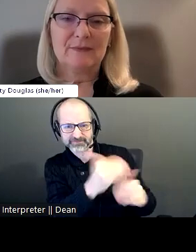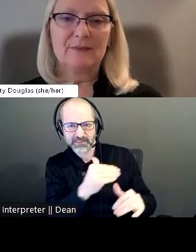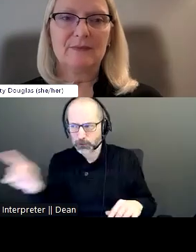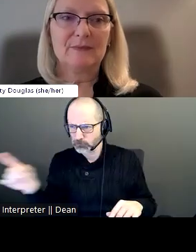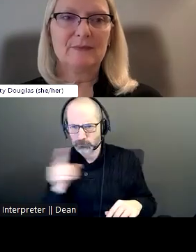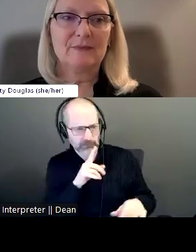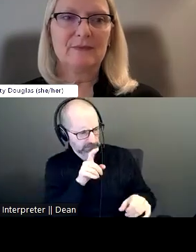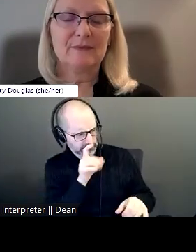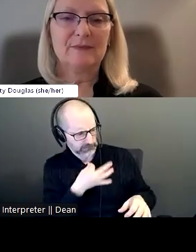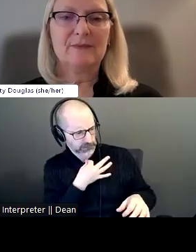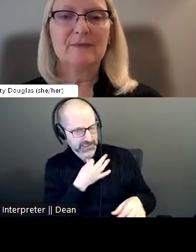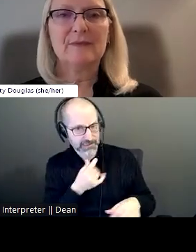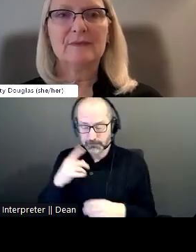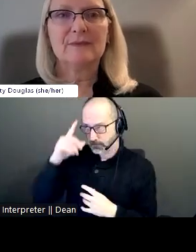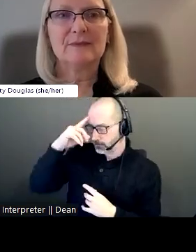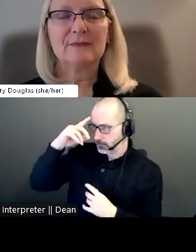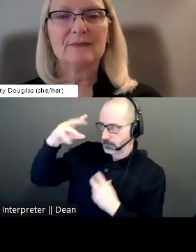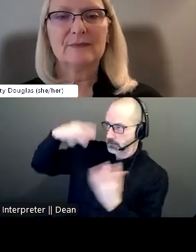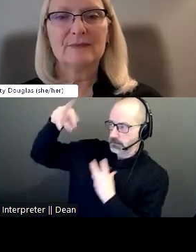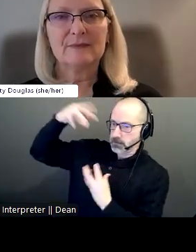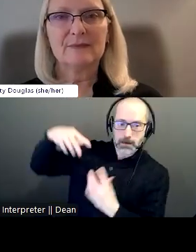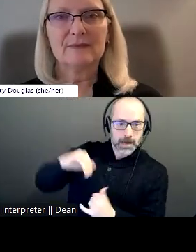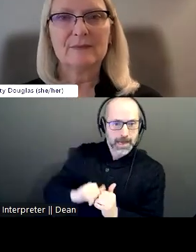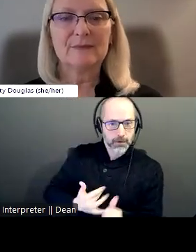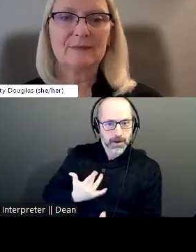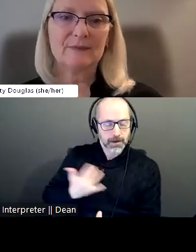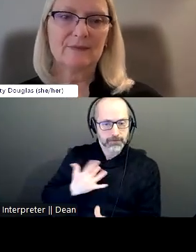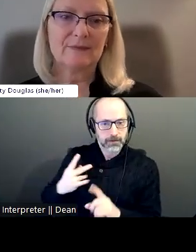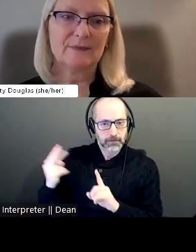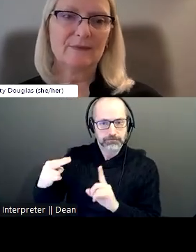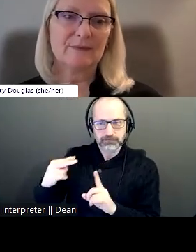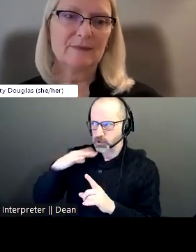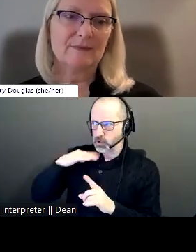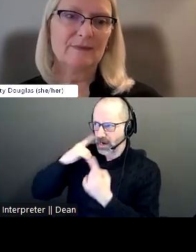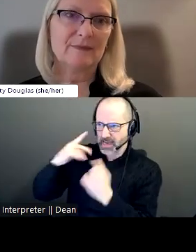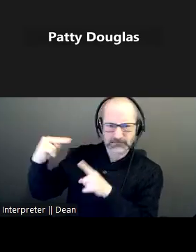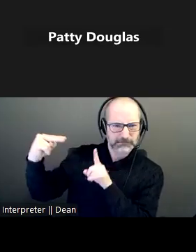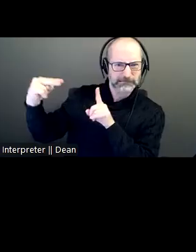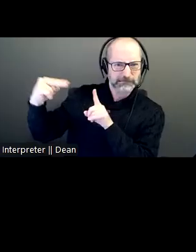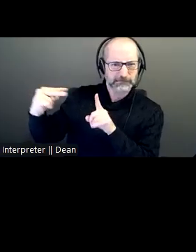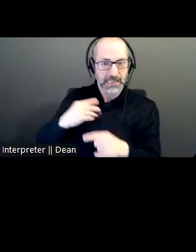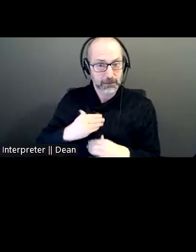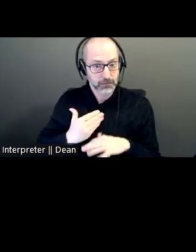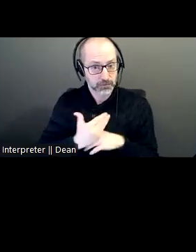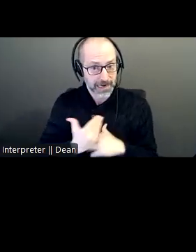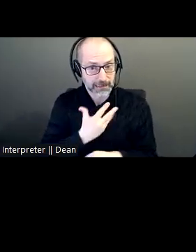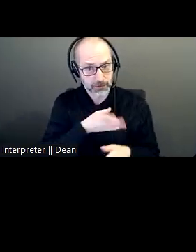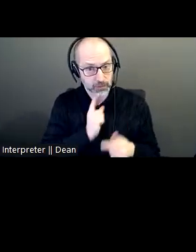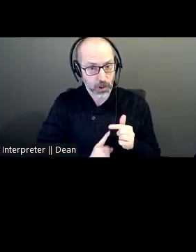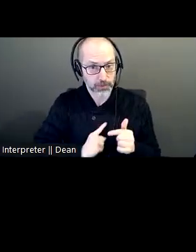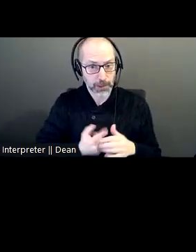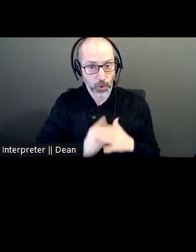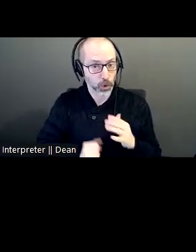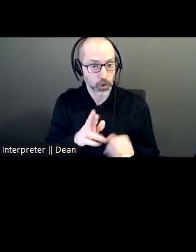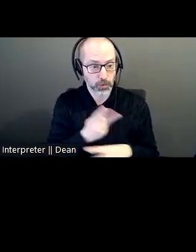Et il y a une curiosité très froide. Et comment est-ce que je me sens? Je suis compromise par ces yeux. C'est